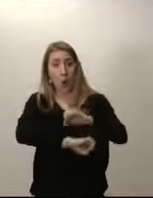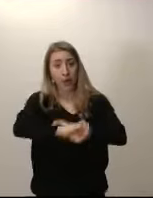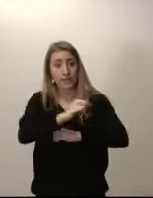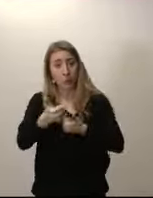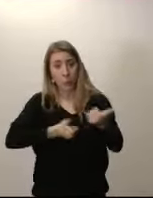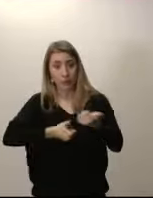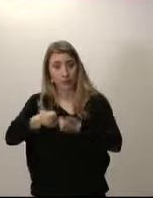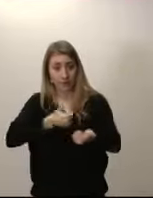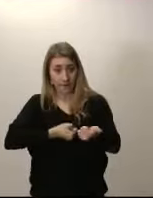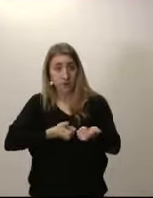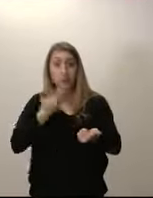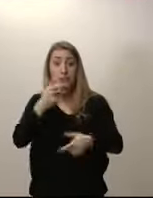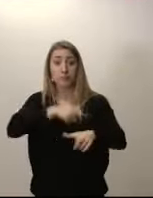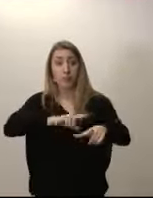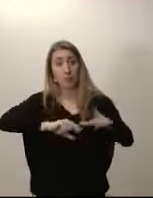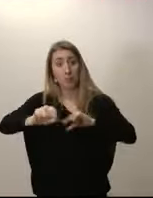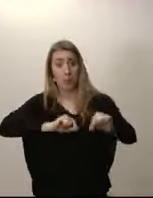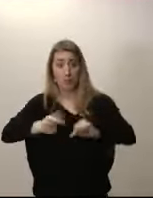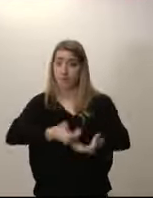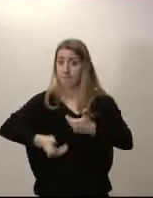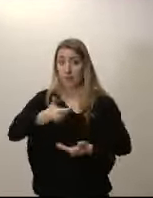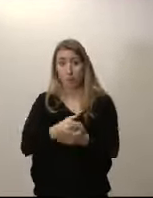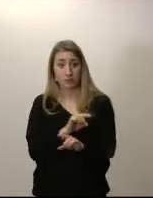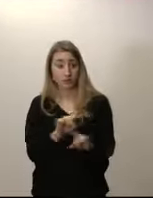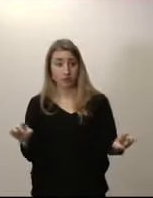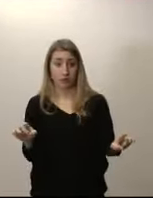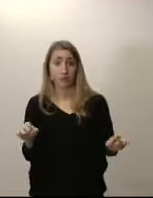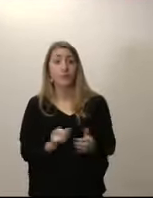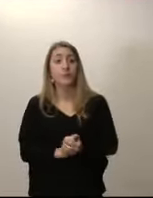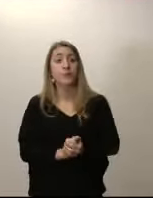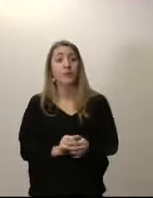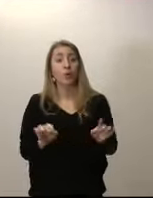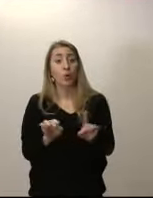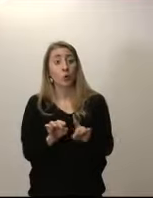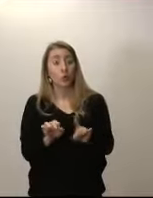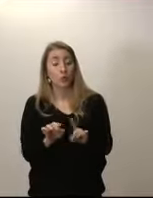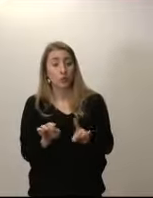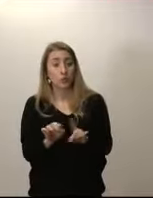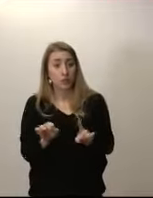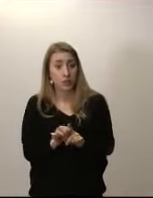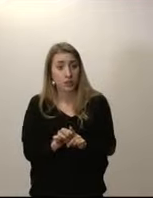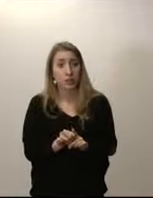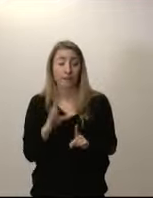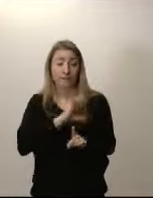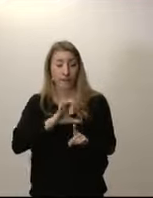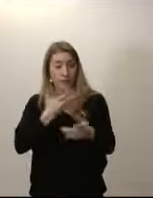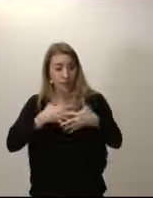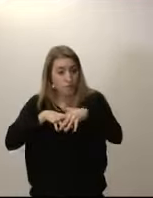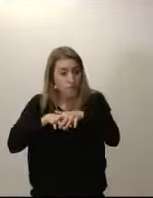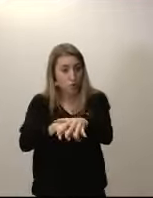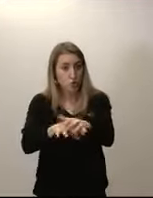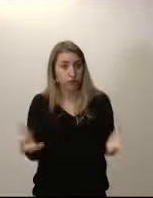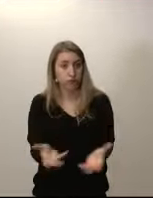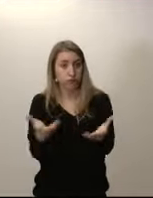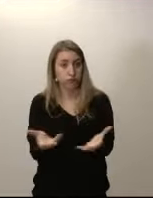services. Et aussi le fait d'envisager aussi, certainement vis-à-vis de la communauté d'agglomération, des mutualisations. Le